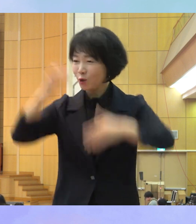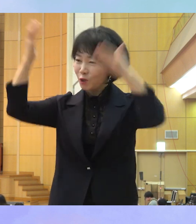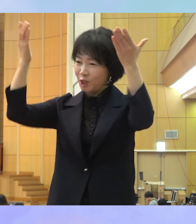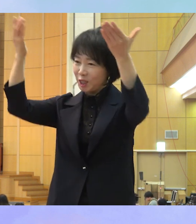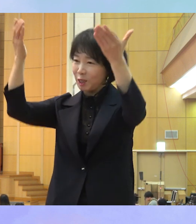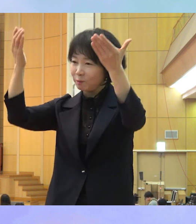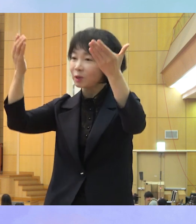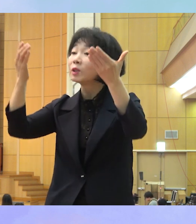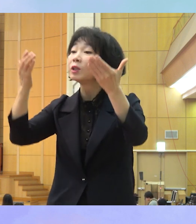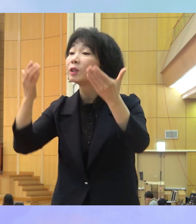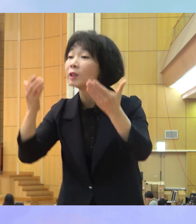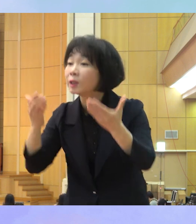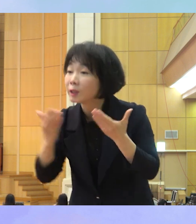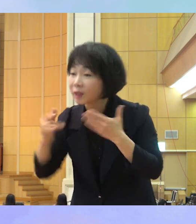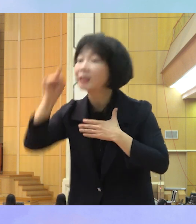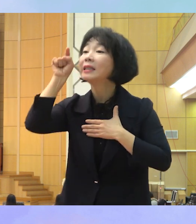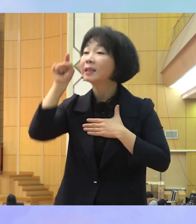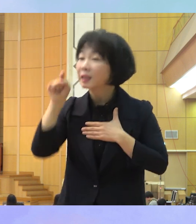내게 주심을